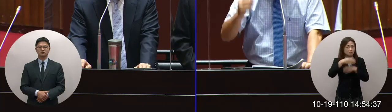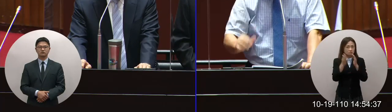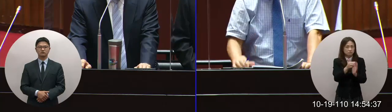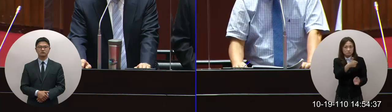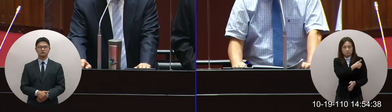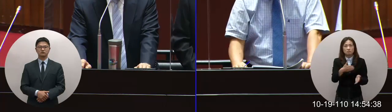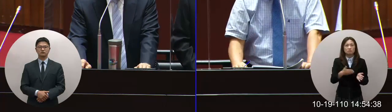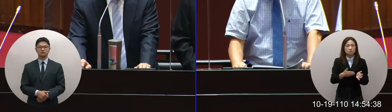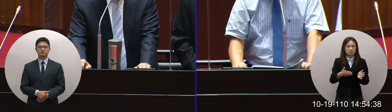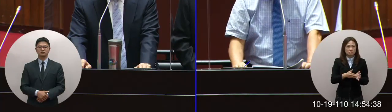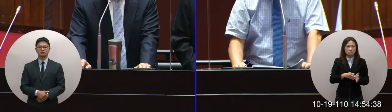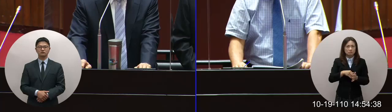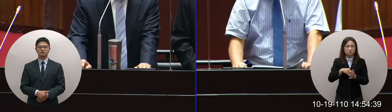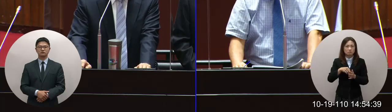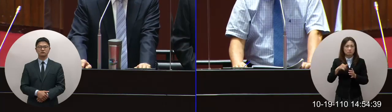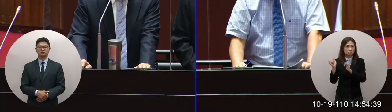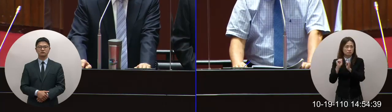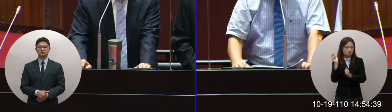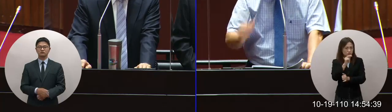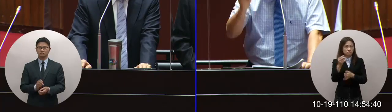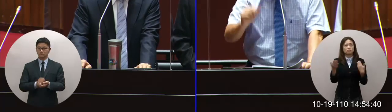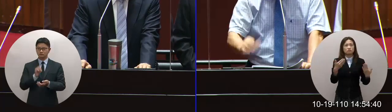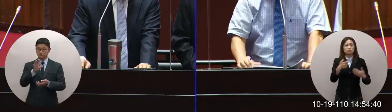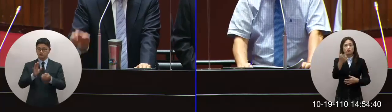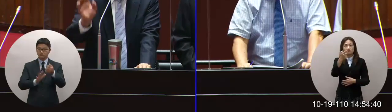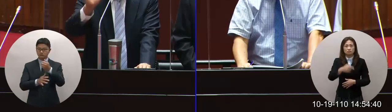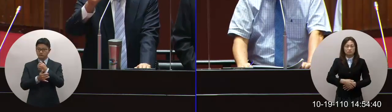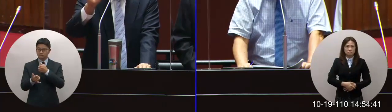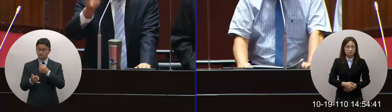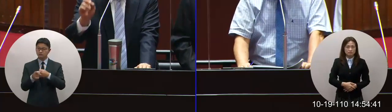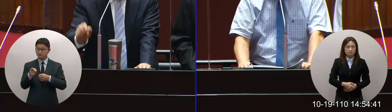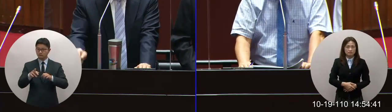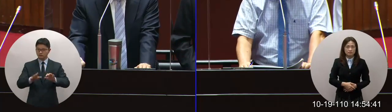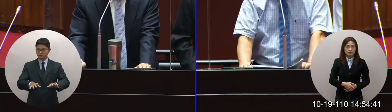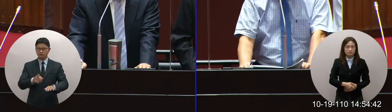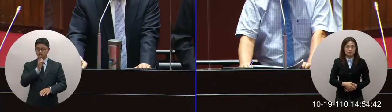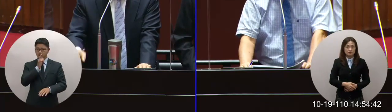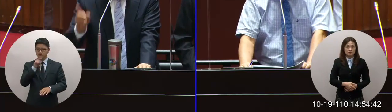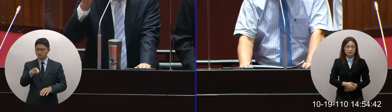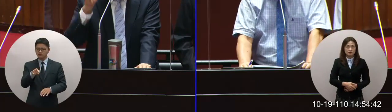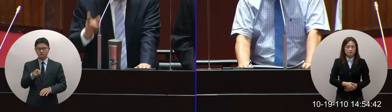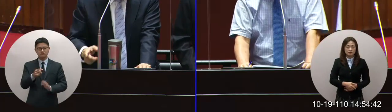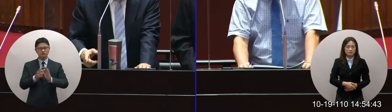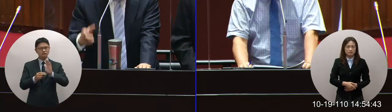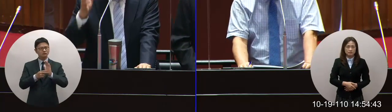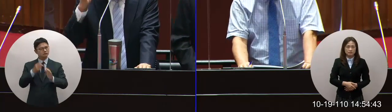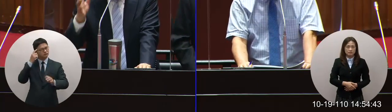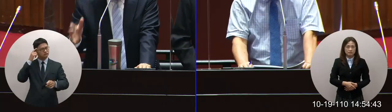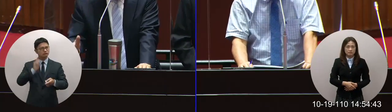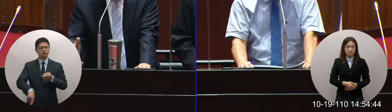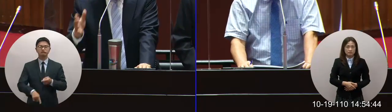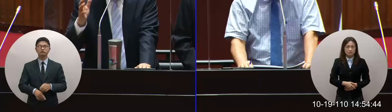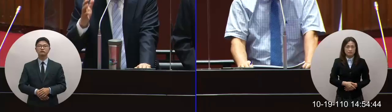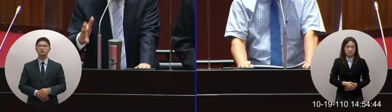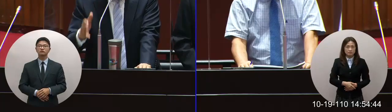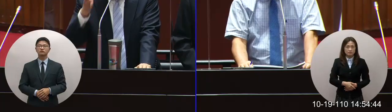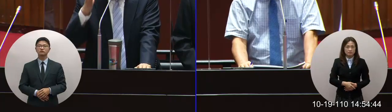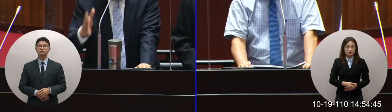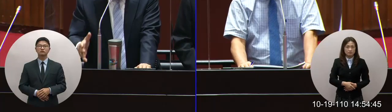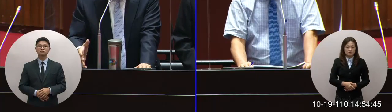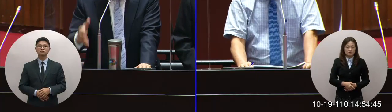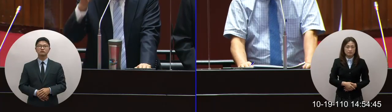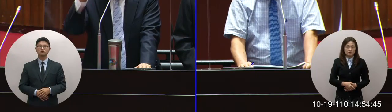们看在眼里啊、对不对？ 你这 真的是看在眼里啊， 这样讲不对。我们对于任何民